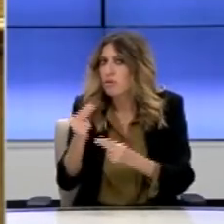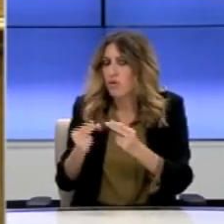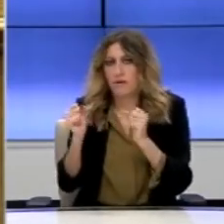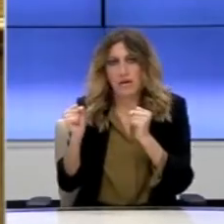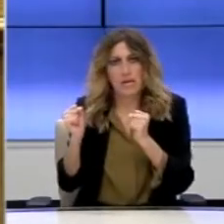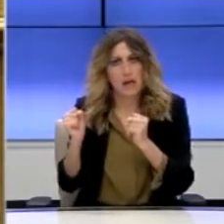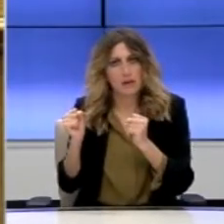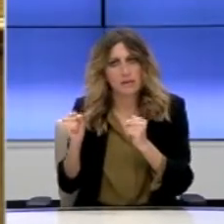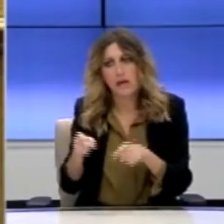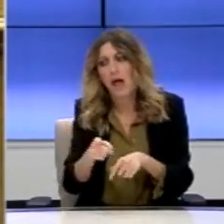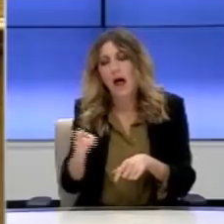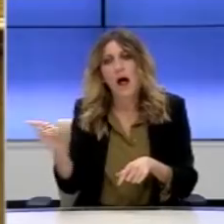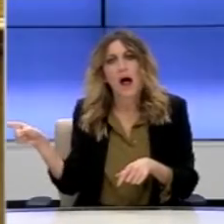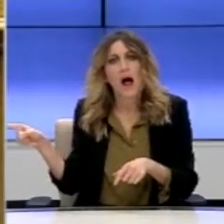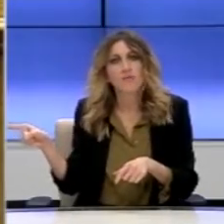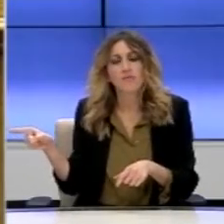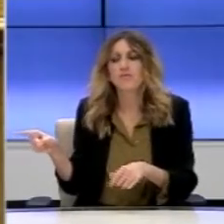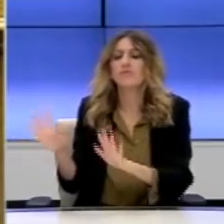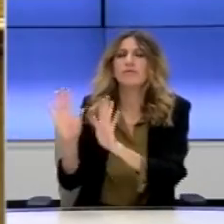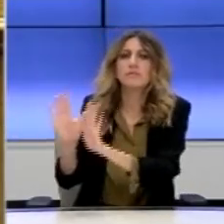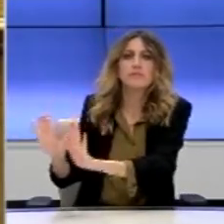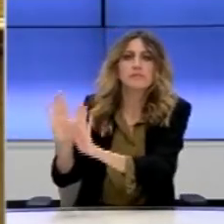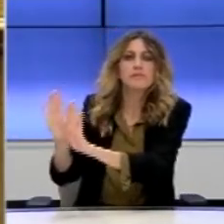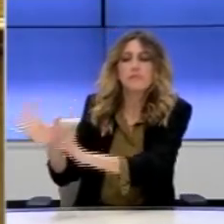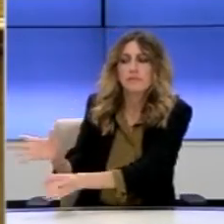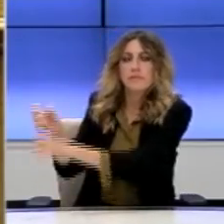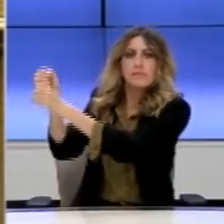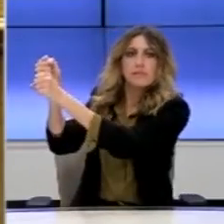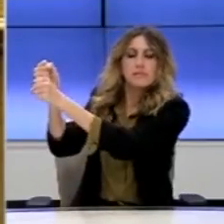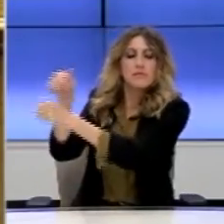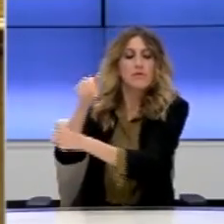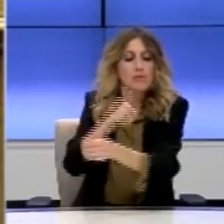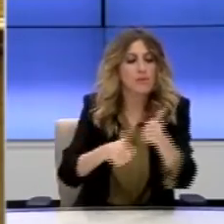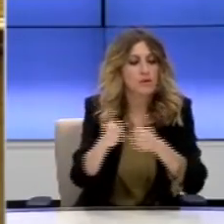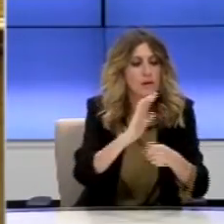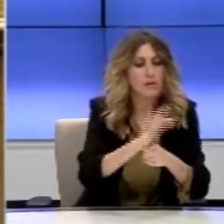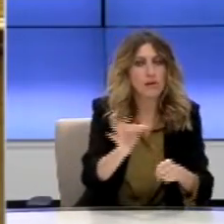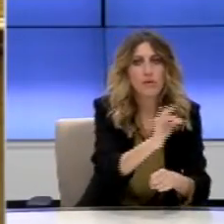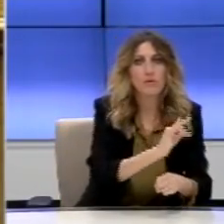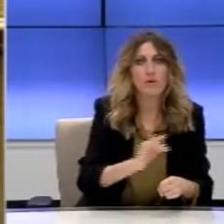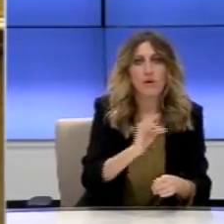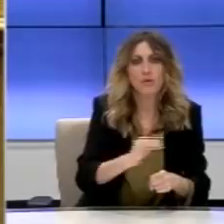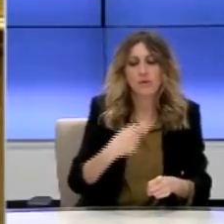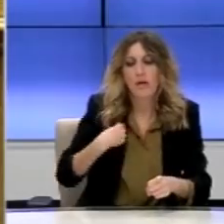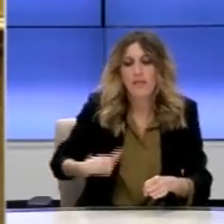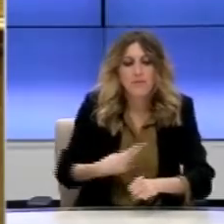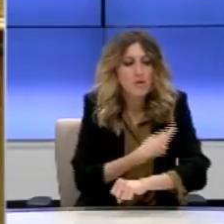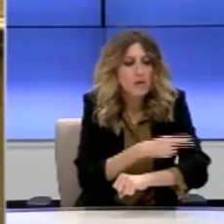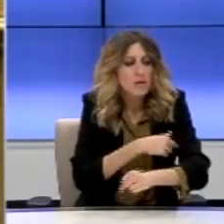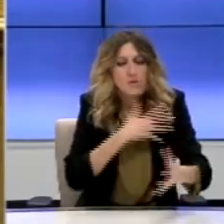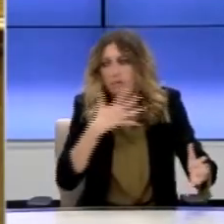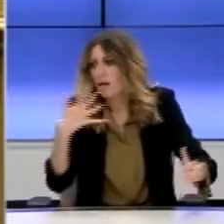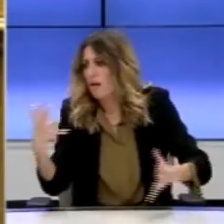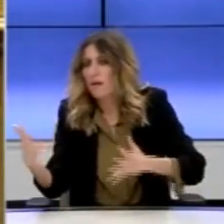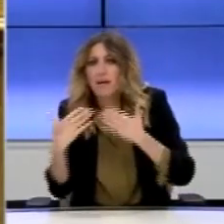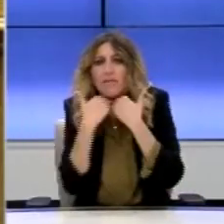έχουν διακόψει την παρακολούθησή τους στα εξωτερικά ιατρεία των νοσοκομείων, με αποτέλεσμα να